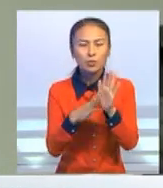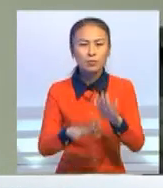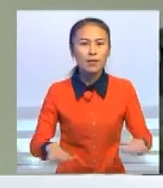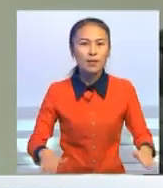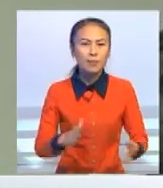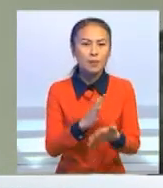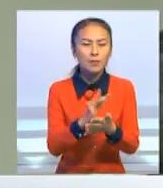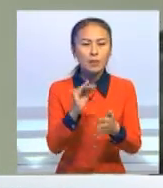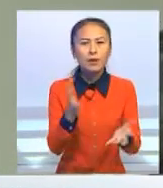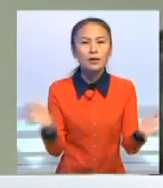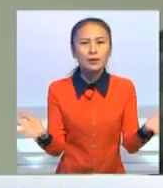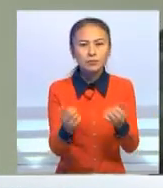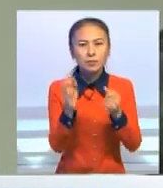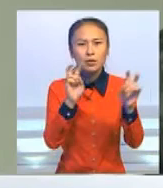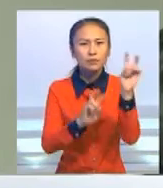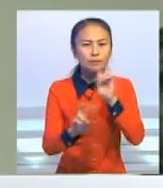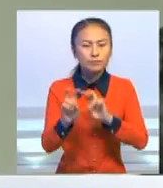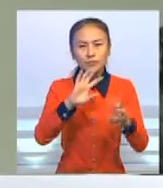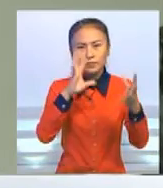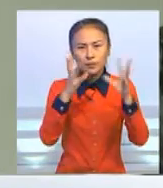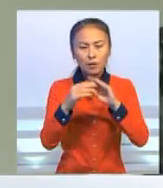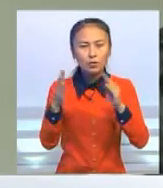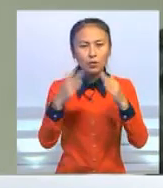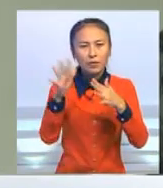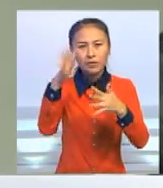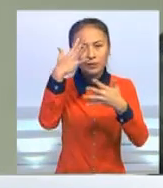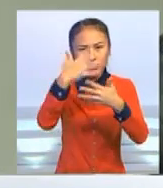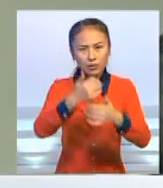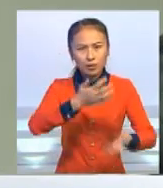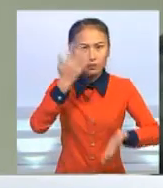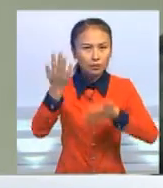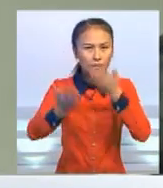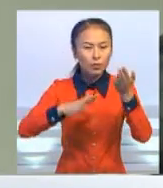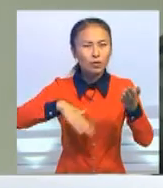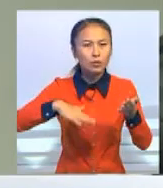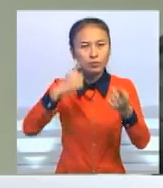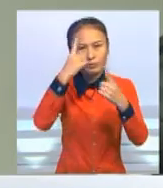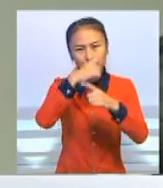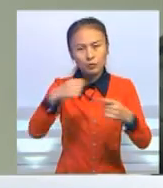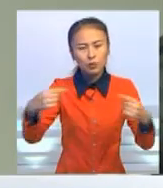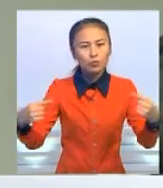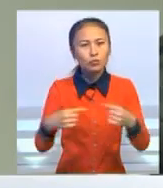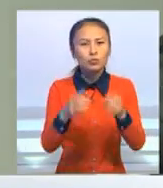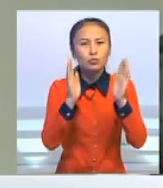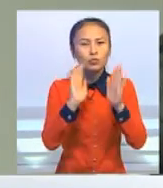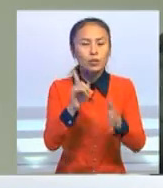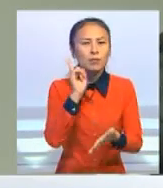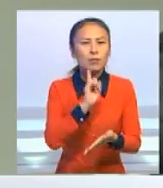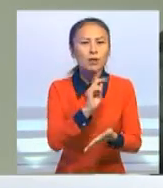Бірақ құтқару операциясының қорытынысын барлық қираған ғимаратты аршып тазалағаннан кейін хабарлаймыз. Бұл